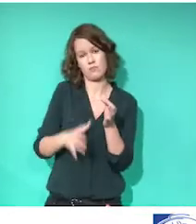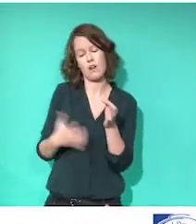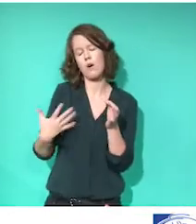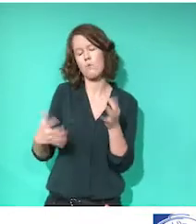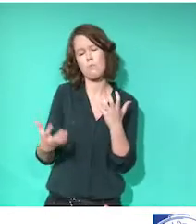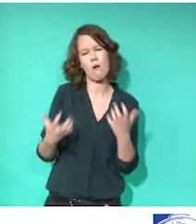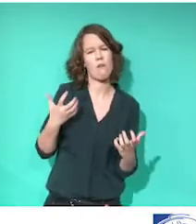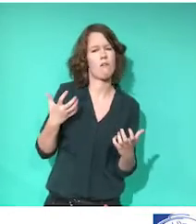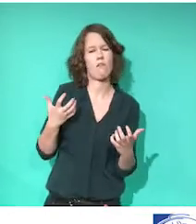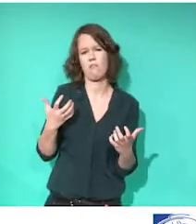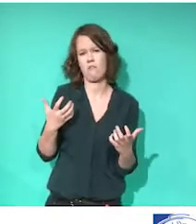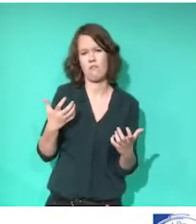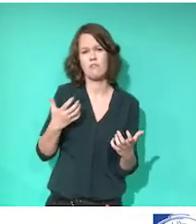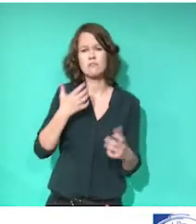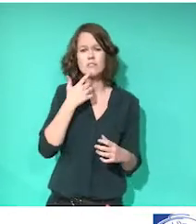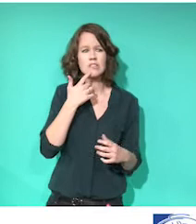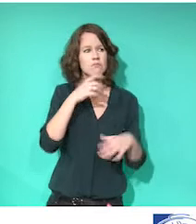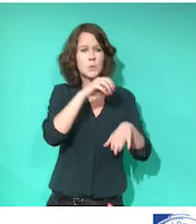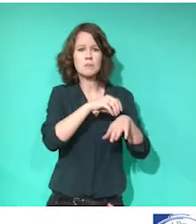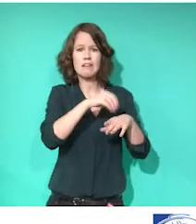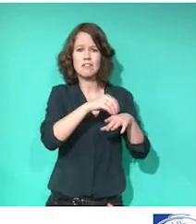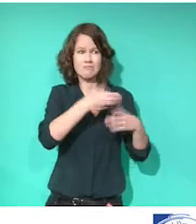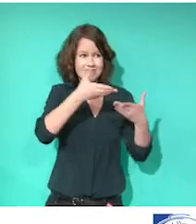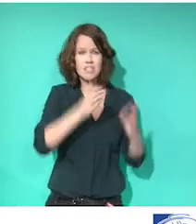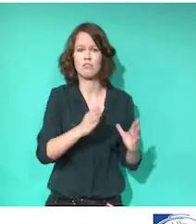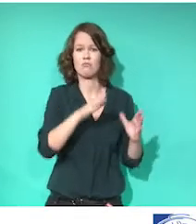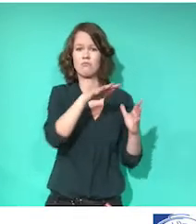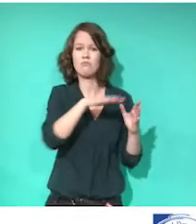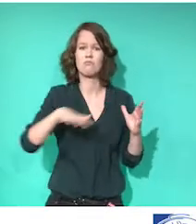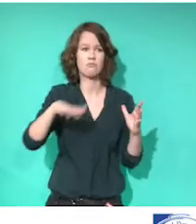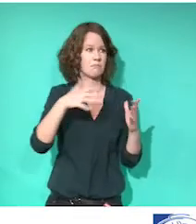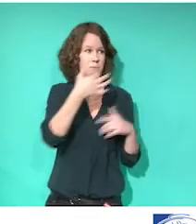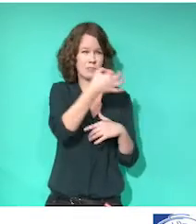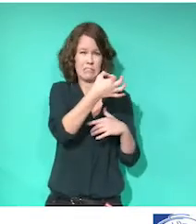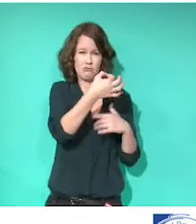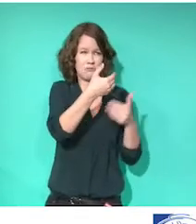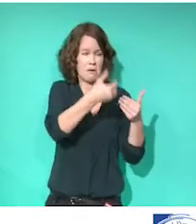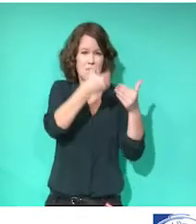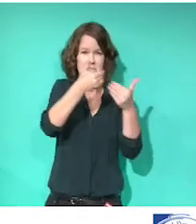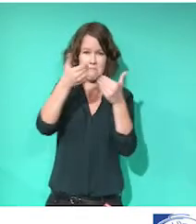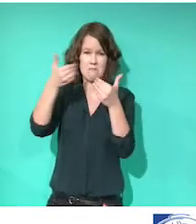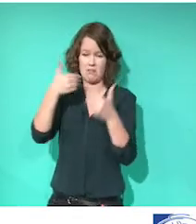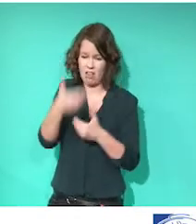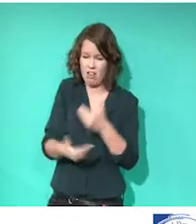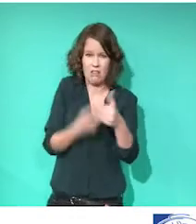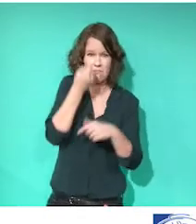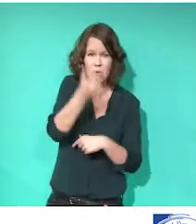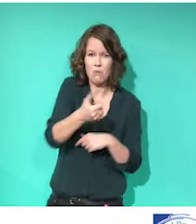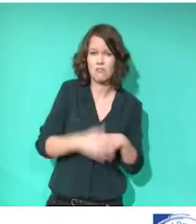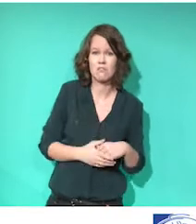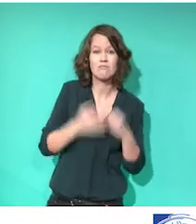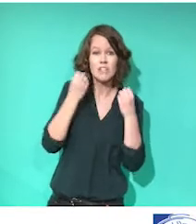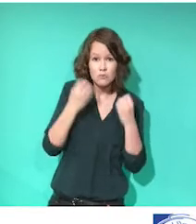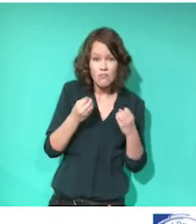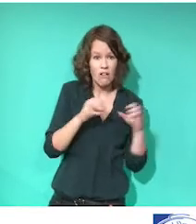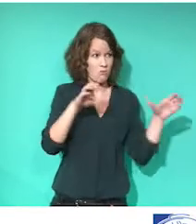les exécutifs des organisations ne progresse quasiment pas, et surtout, il existe encore aujourd'hui une division très sexuée du